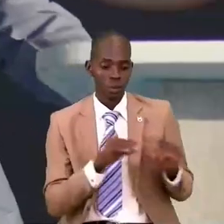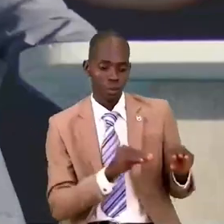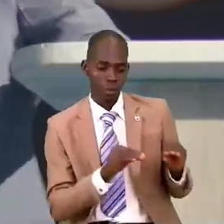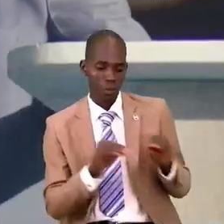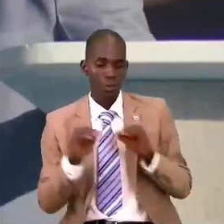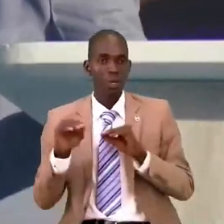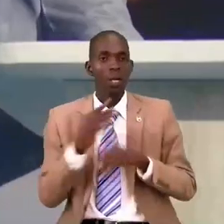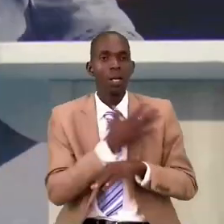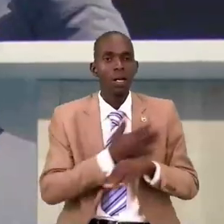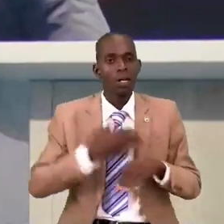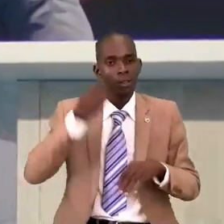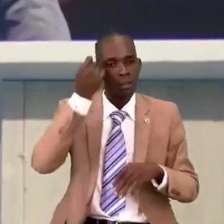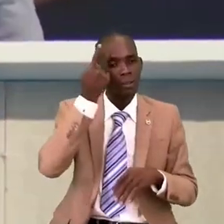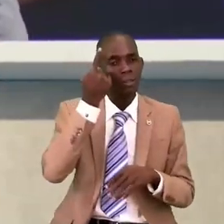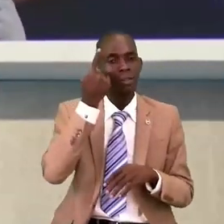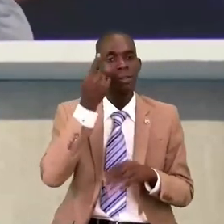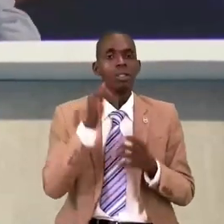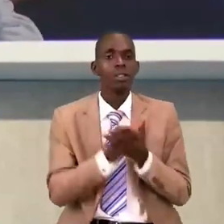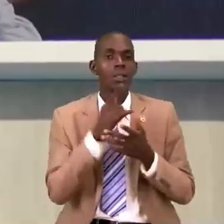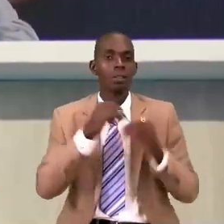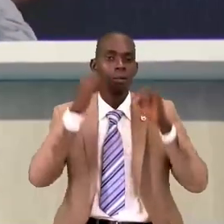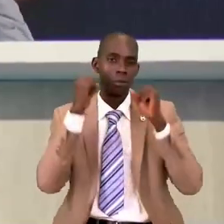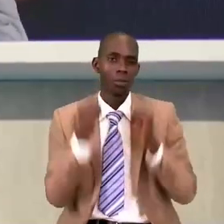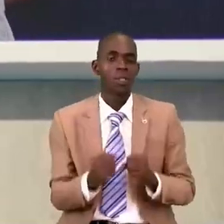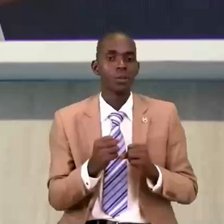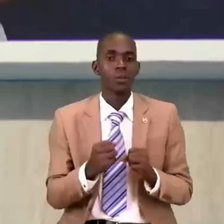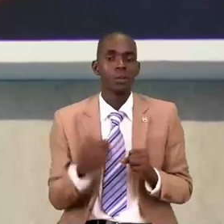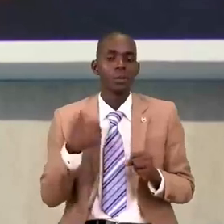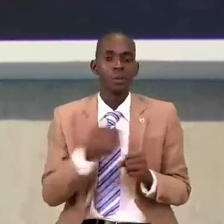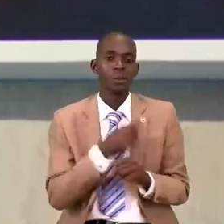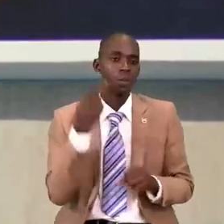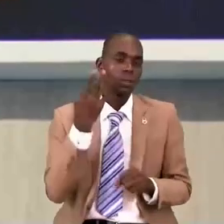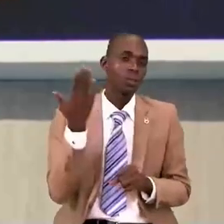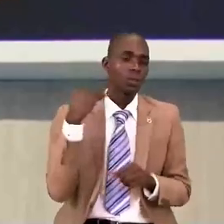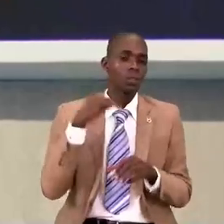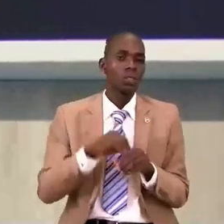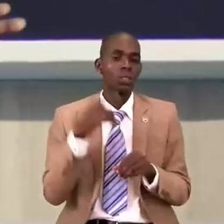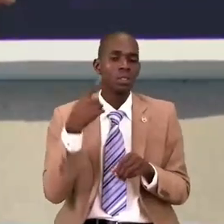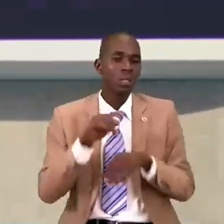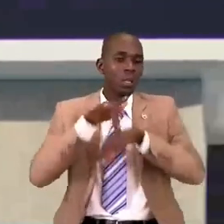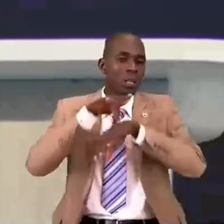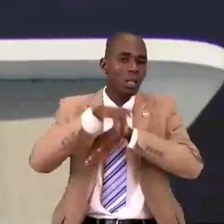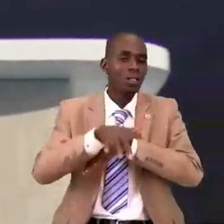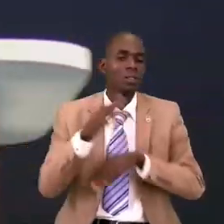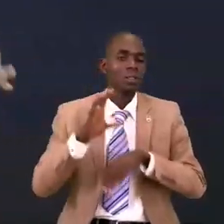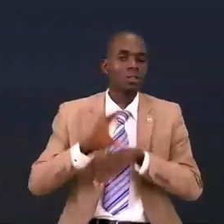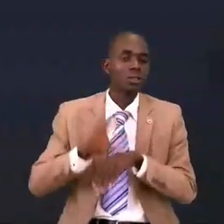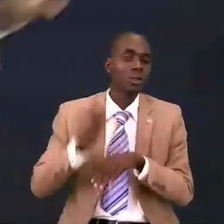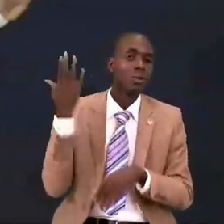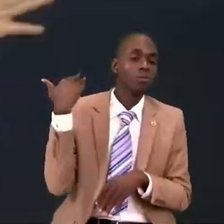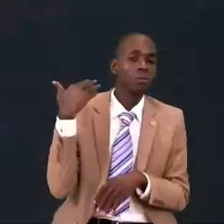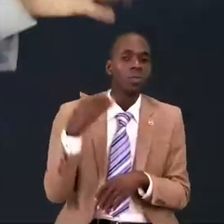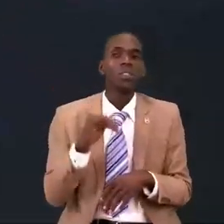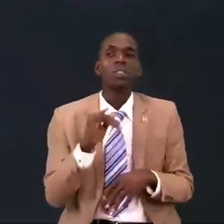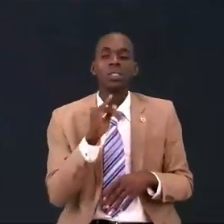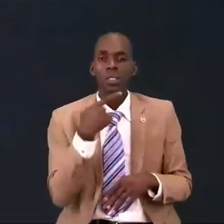avons vue dans l'Église primitive et après cela, dans les derniers jours, je répandrai de mon